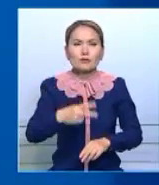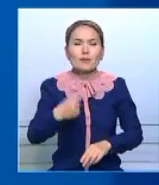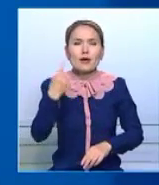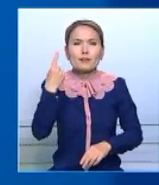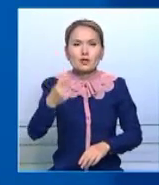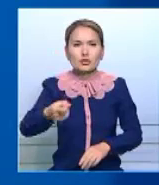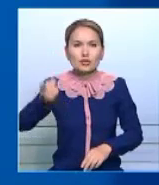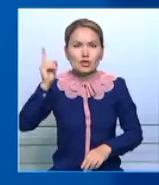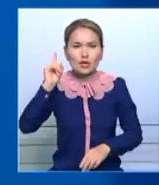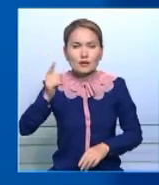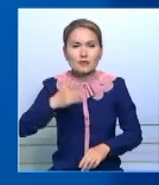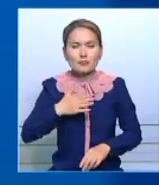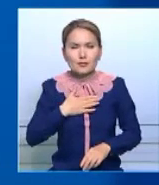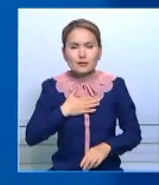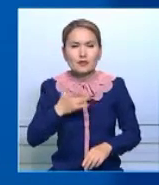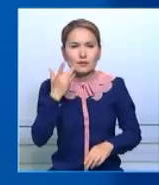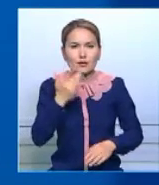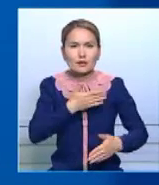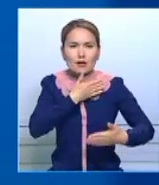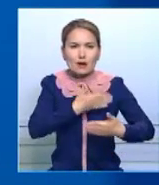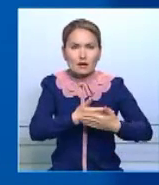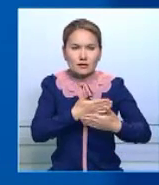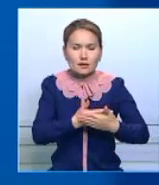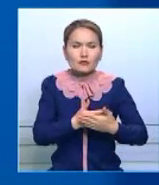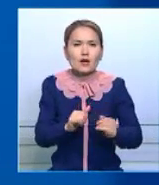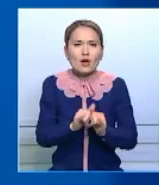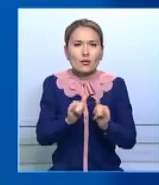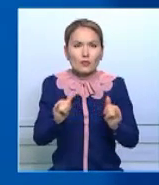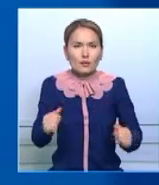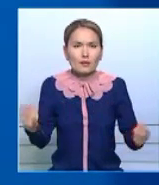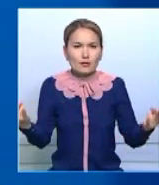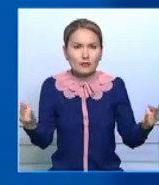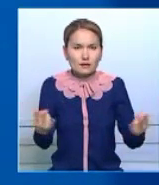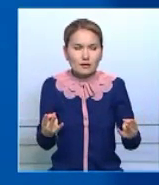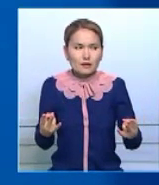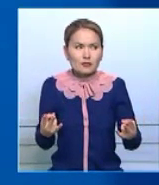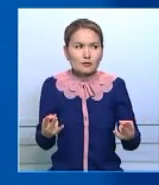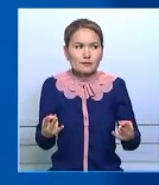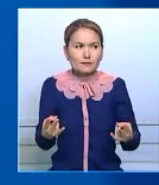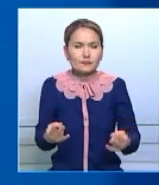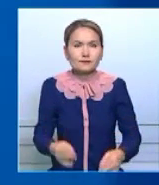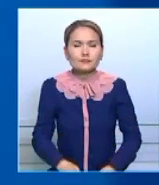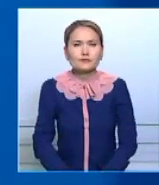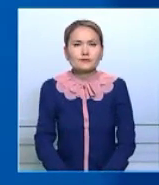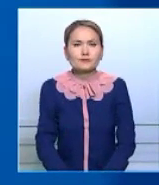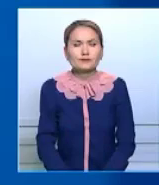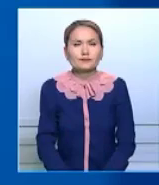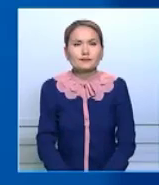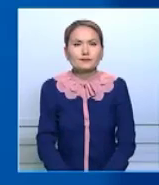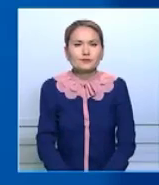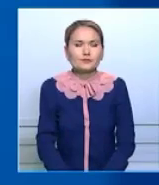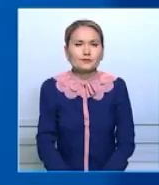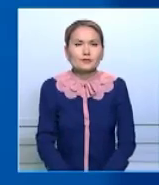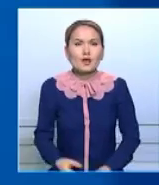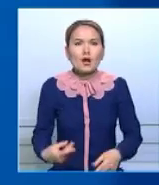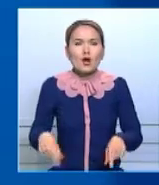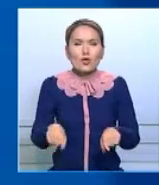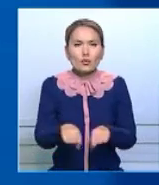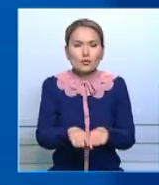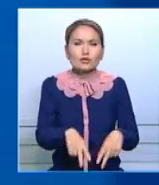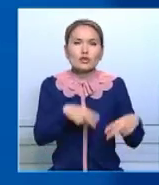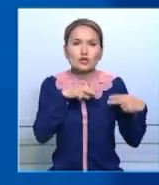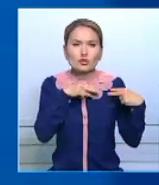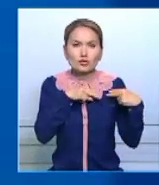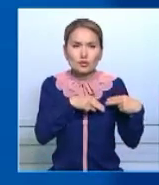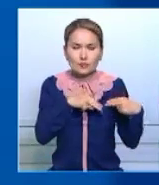ғасыр әрдайым осы айтады ғой, заман өзінің ағымен келеді. Сондықтан да осындай бір жұмыстарымыз